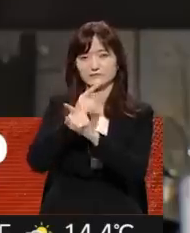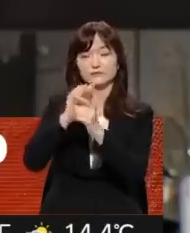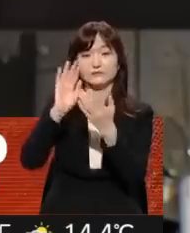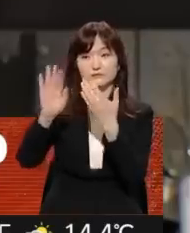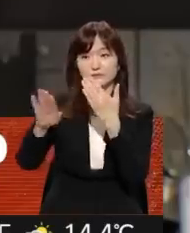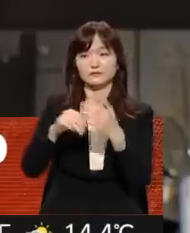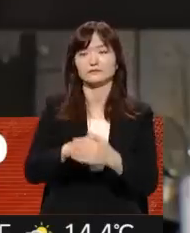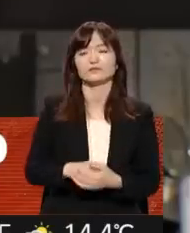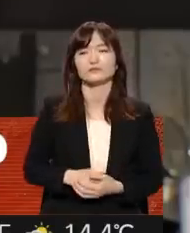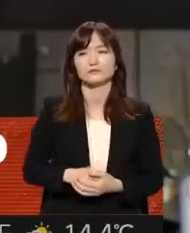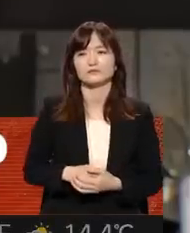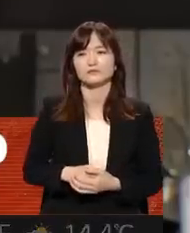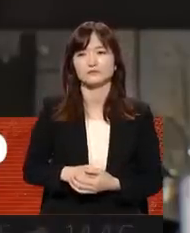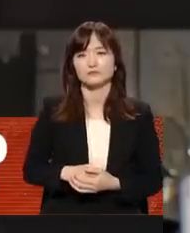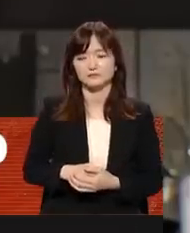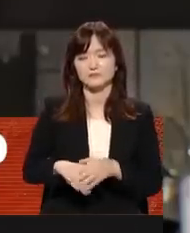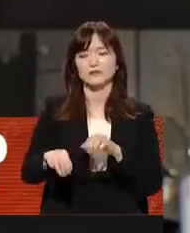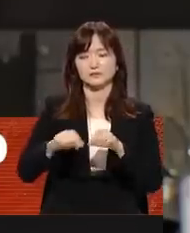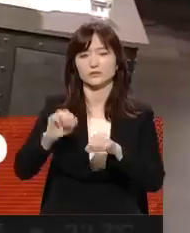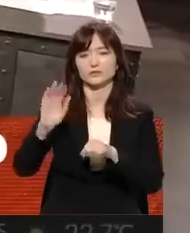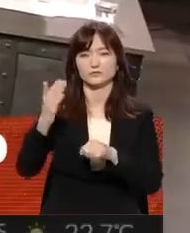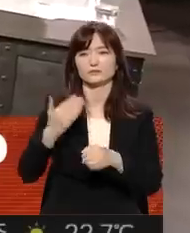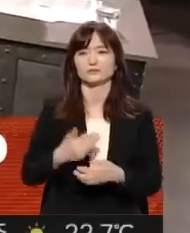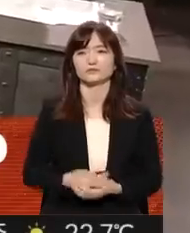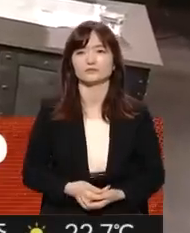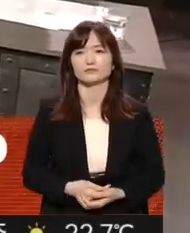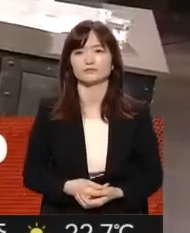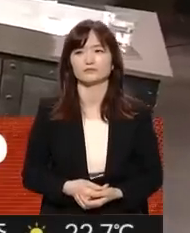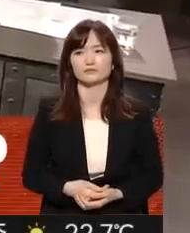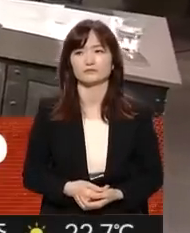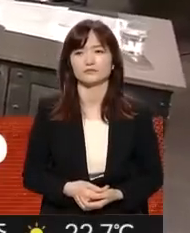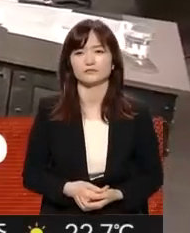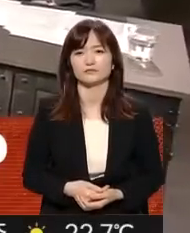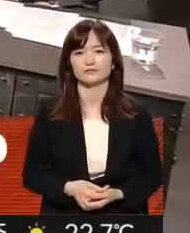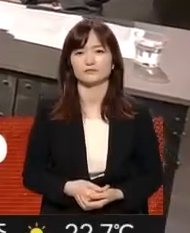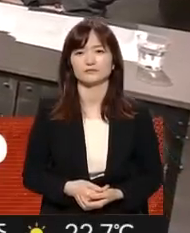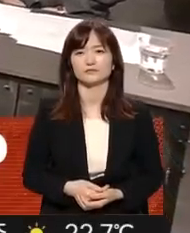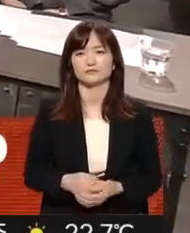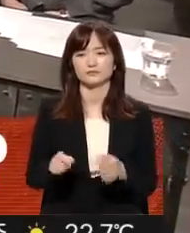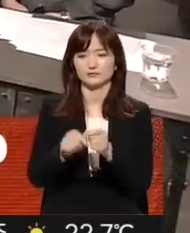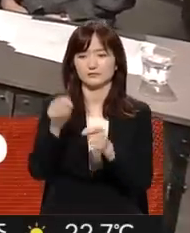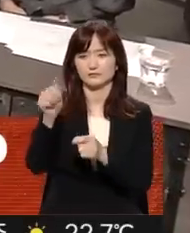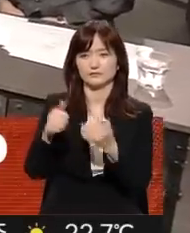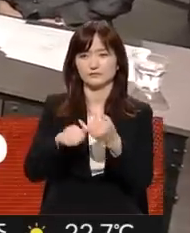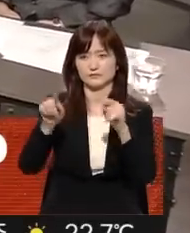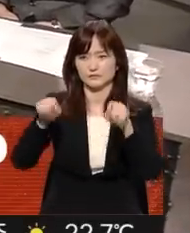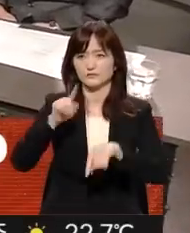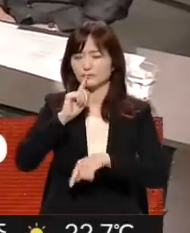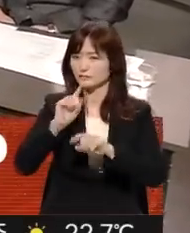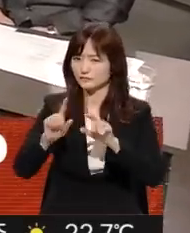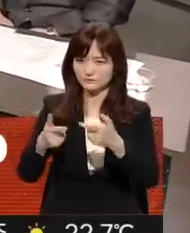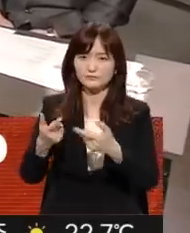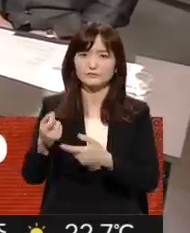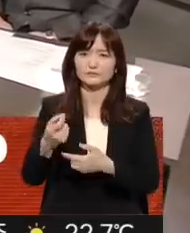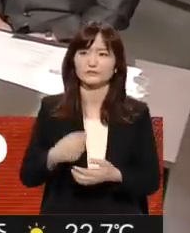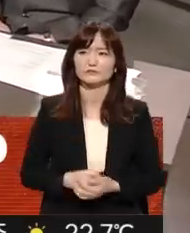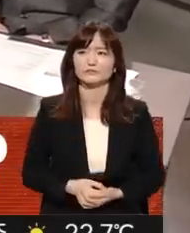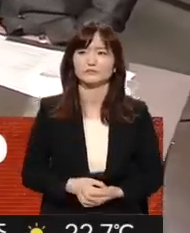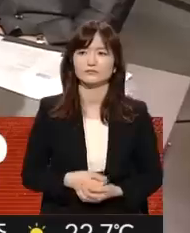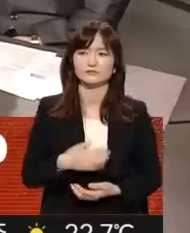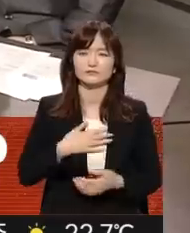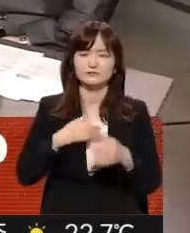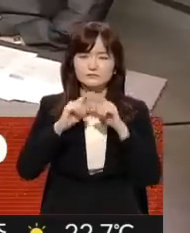다음에 해야 될 것 같아요. 예. 그래도 일단 팀장님은 그래도 이혼 얘기는 안 하시는 것 같은데 자 승현님은요? 저는